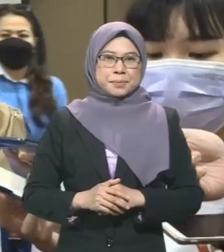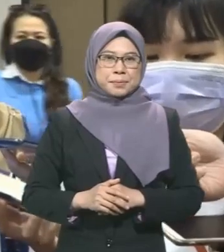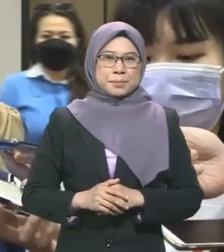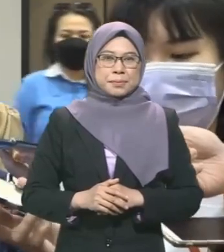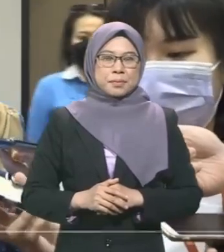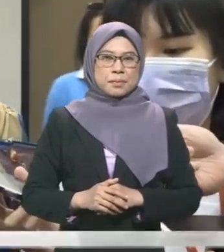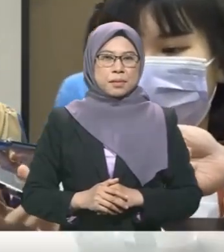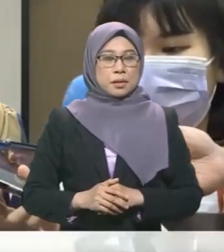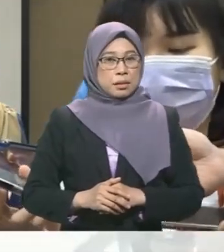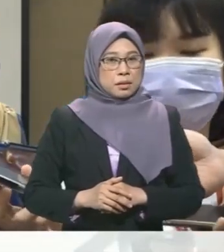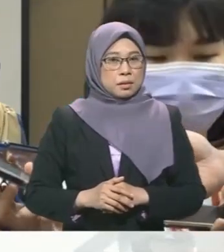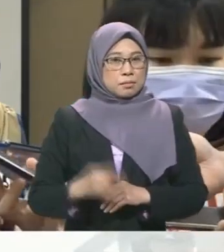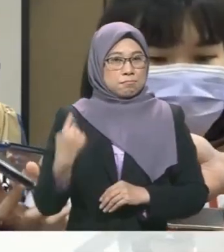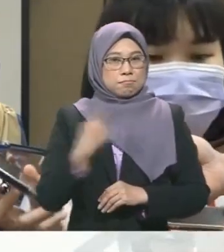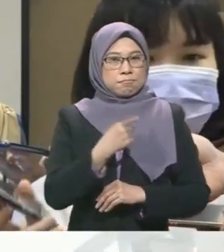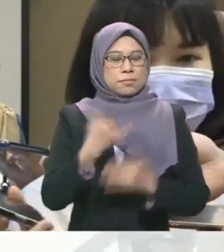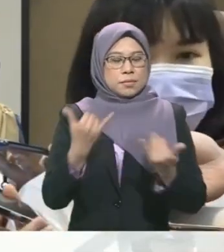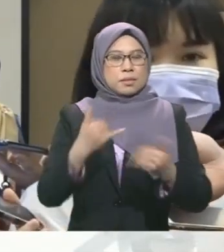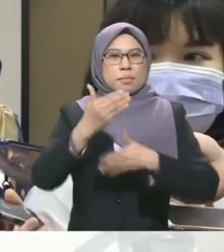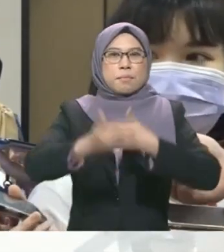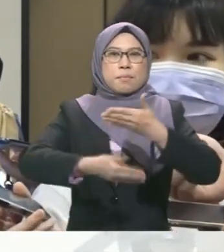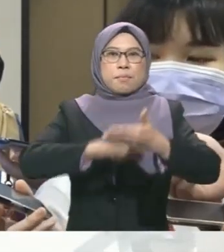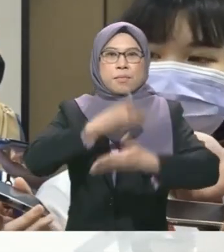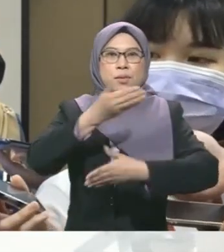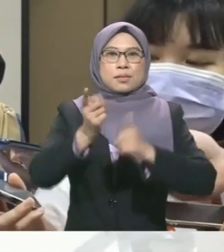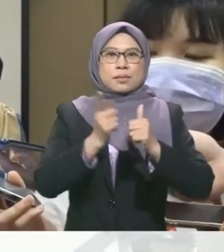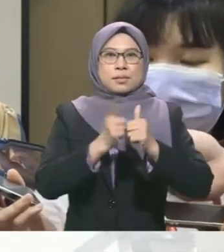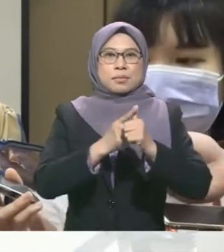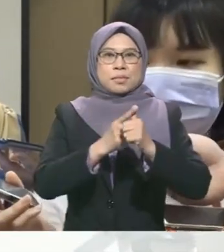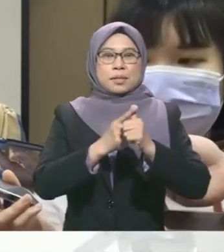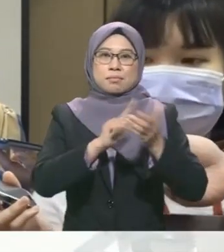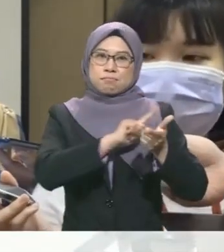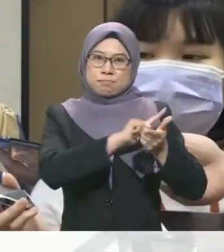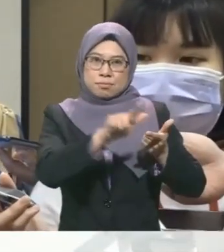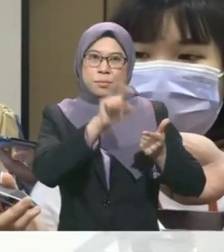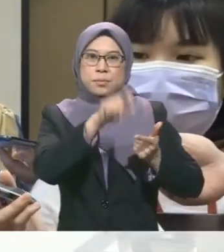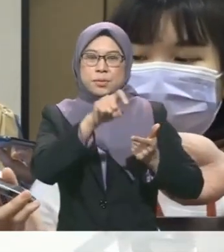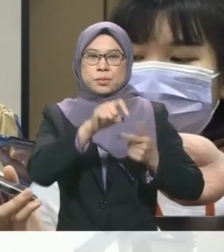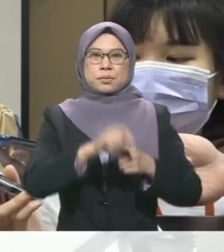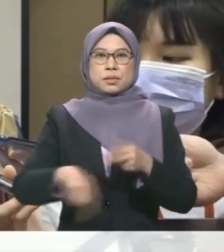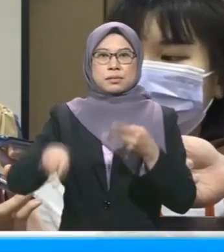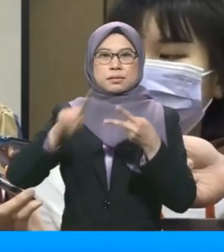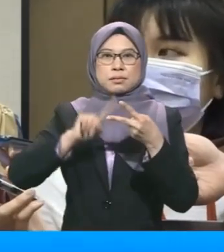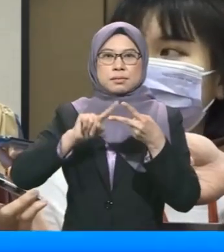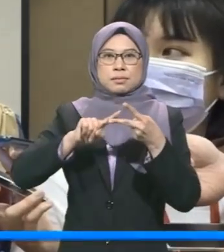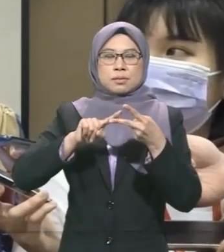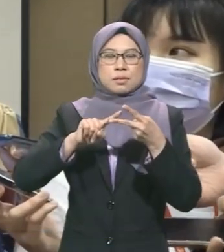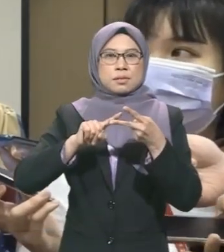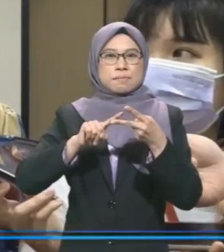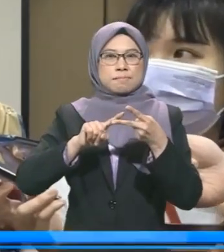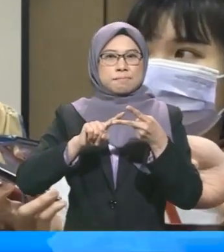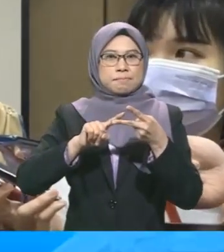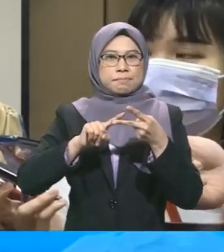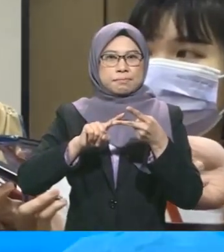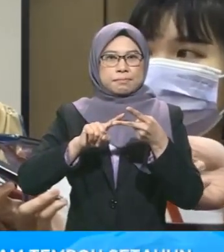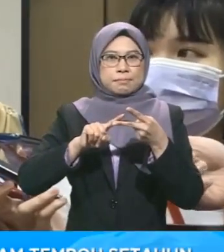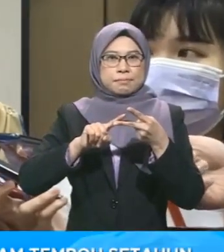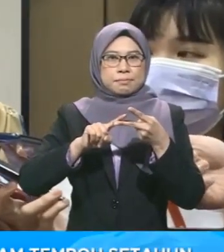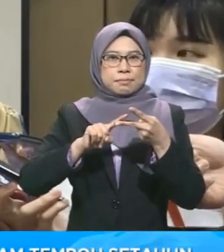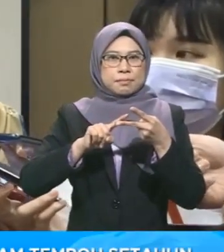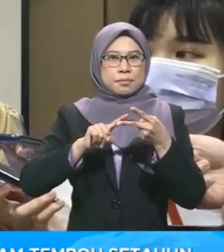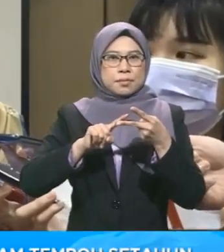itu teh dalam proses obat tamu anaknya diluluskan yang kedua akan ada banyak lagi dari segi of